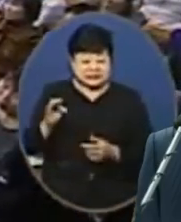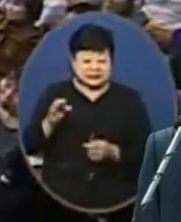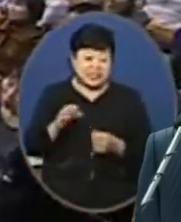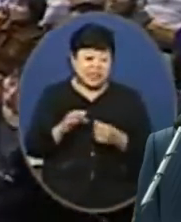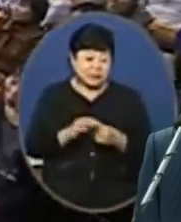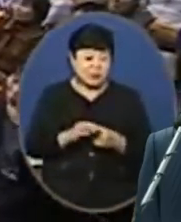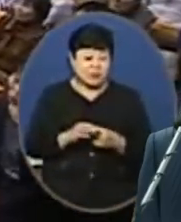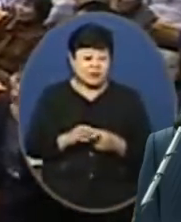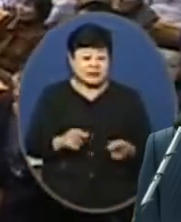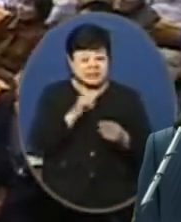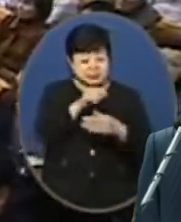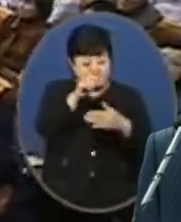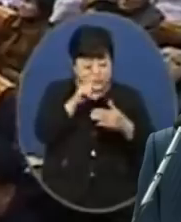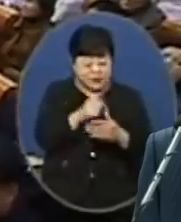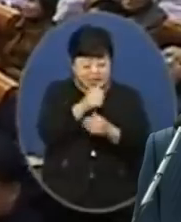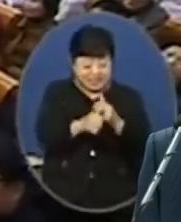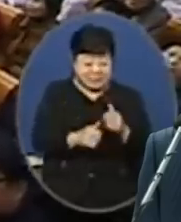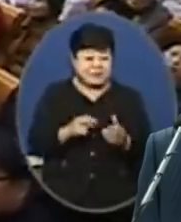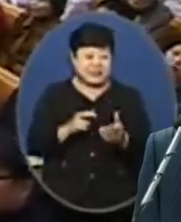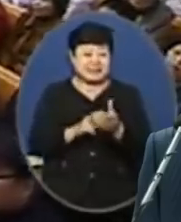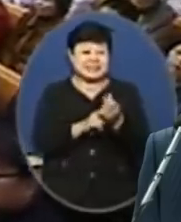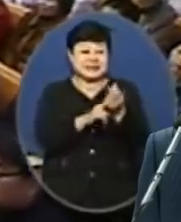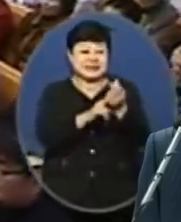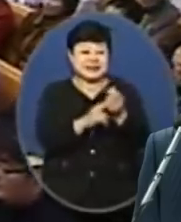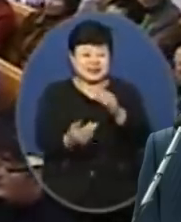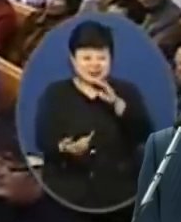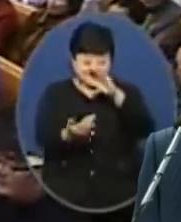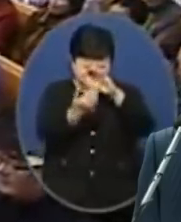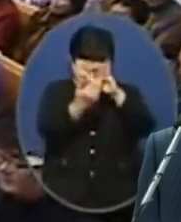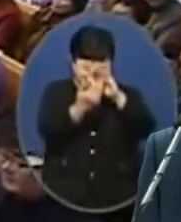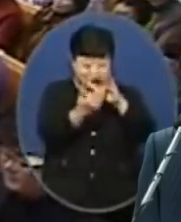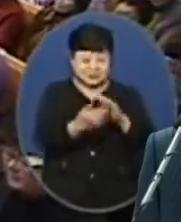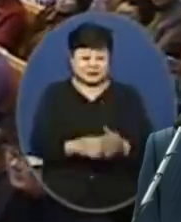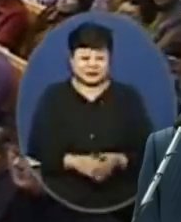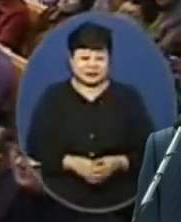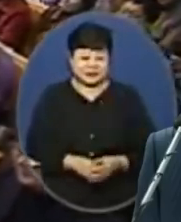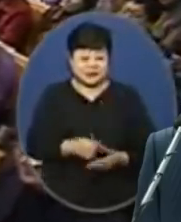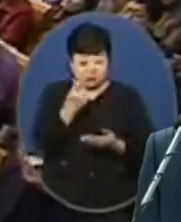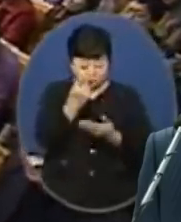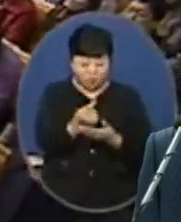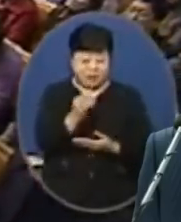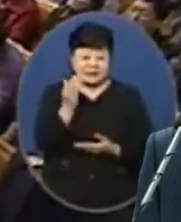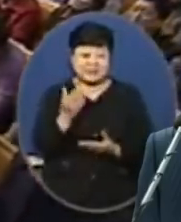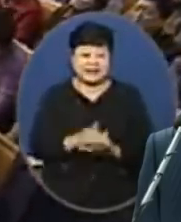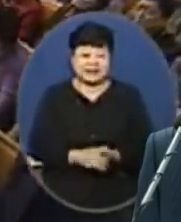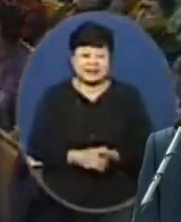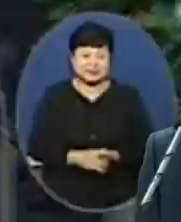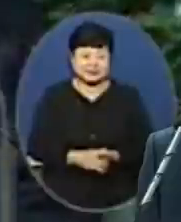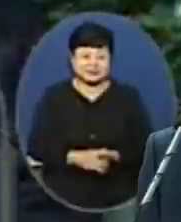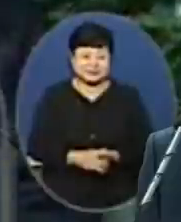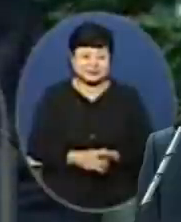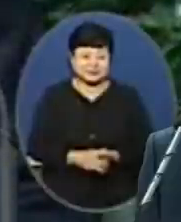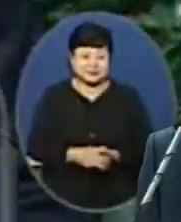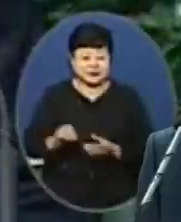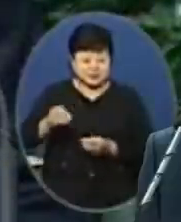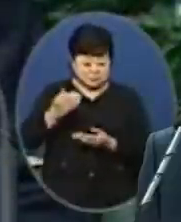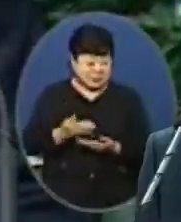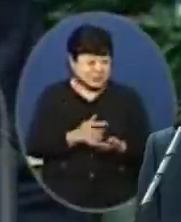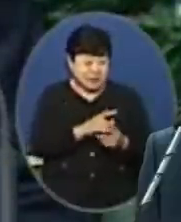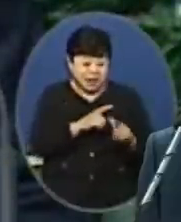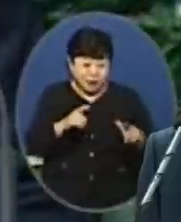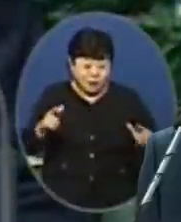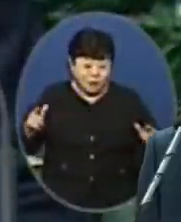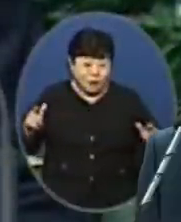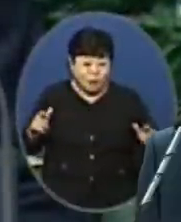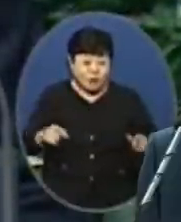시인하면 여러분 생활 속에 하나님의 기적이 줄을 이어서 다가오게 되는 것입니다. 여러분은 버림받지도